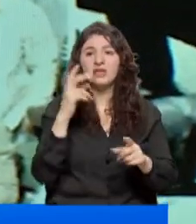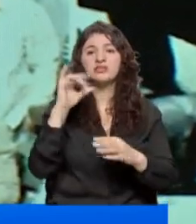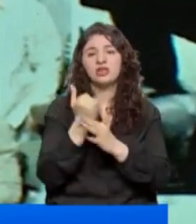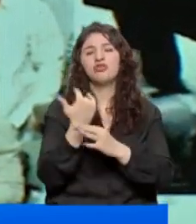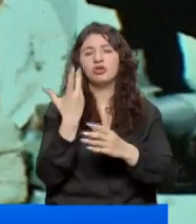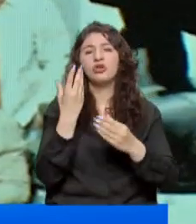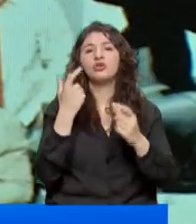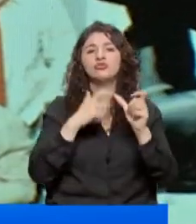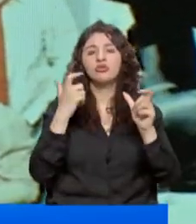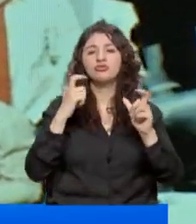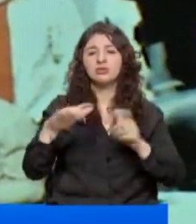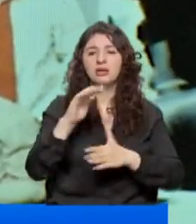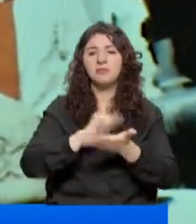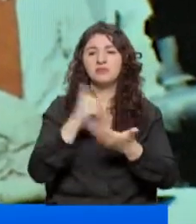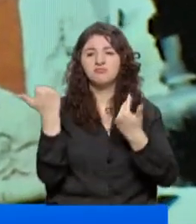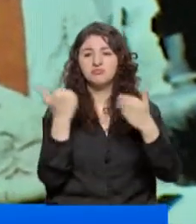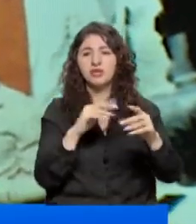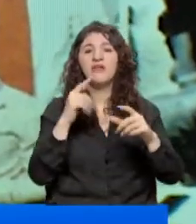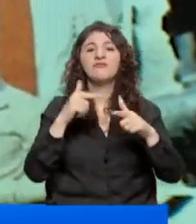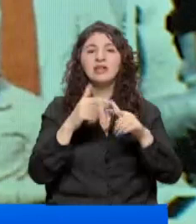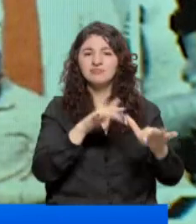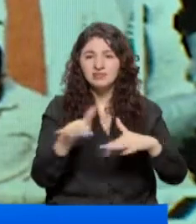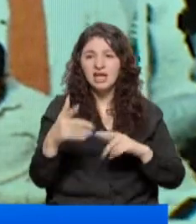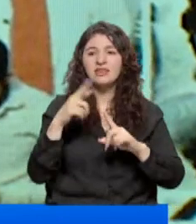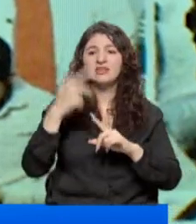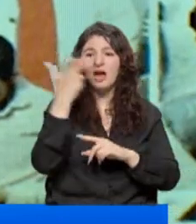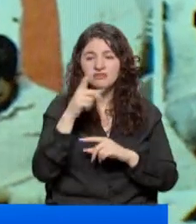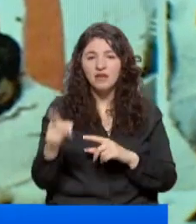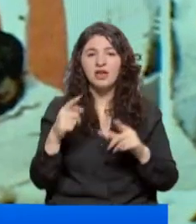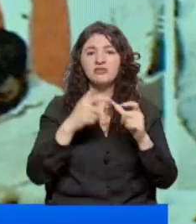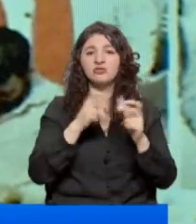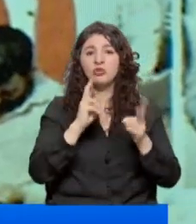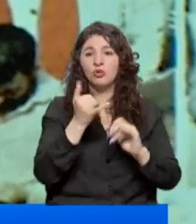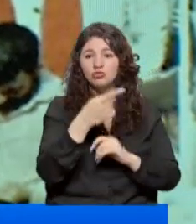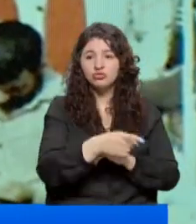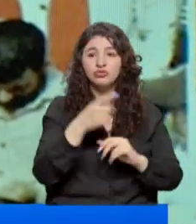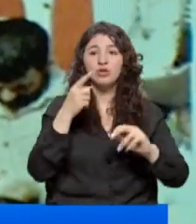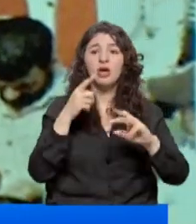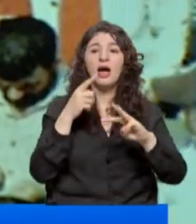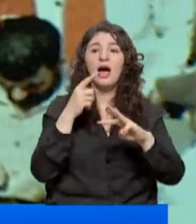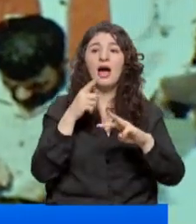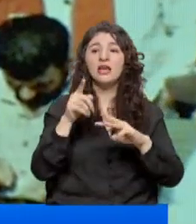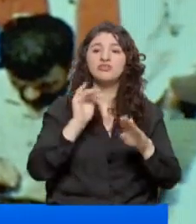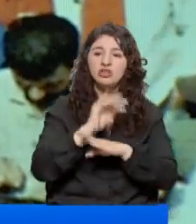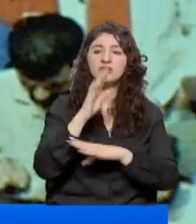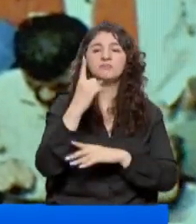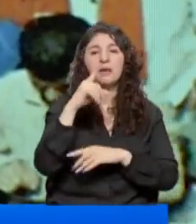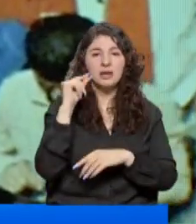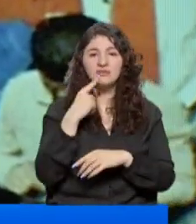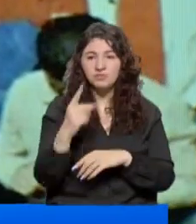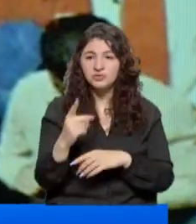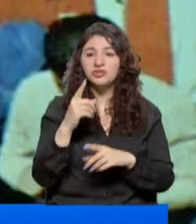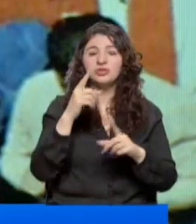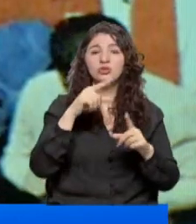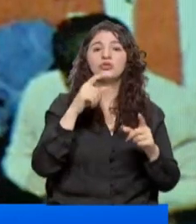sanatçılarda sosyal medyadan desteklerde Fazıl Say Tarkan Gencer Kale Erkal Yaşasın bir Mayıs Cüneyt Arkın